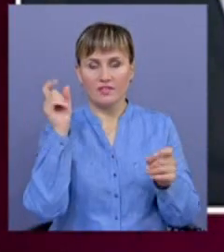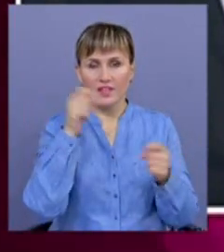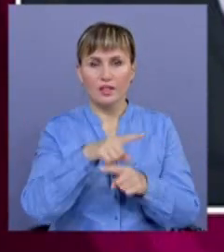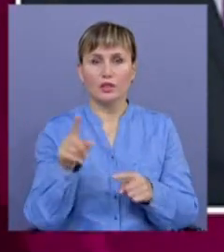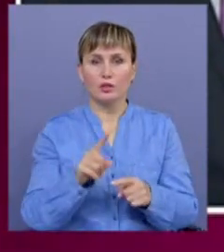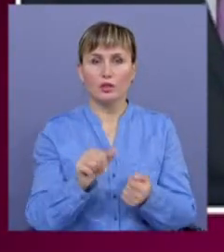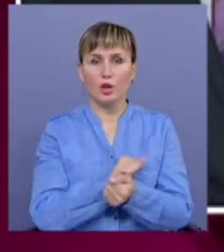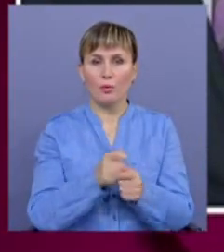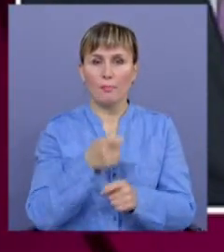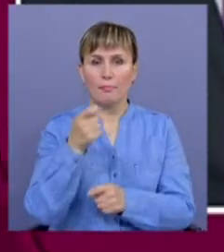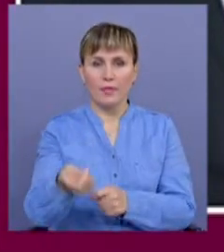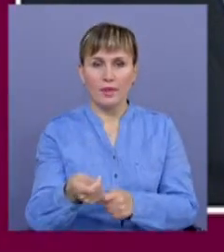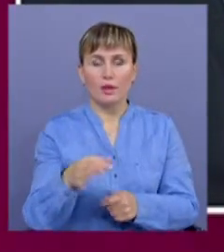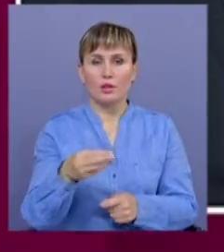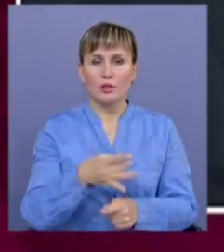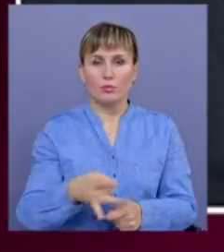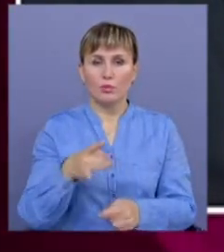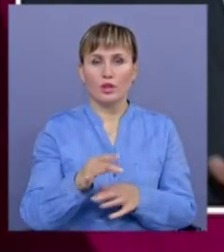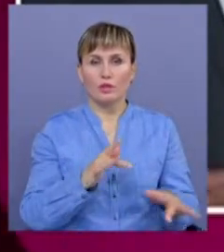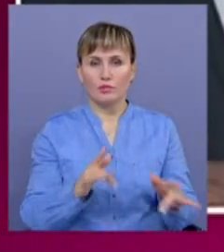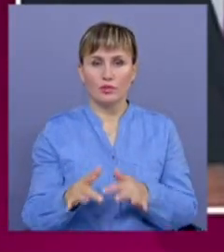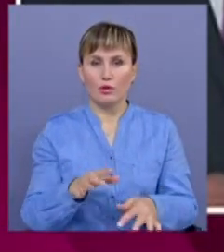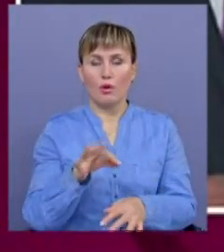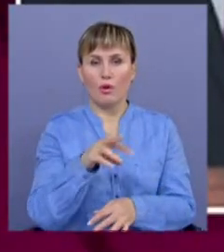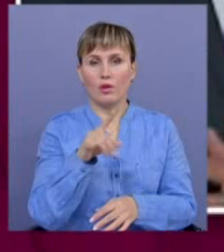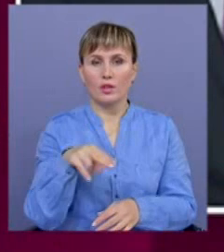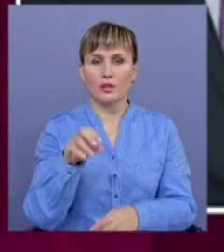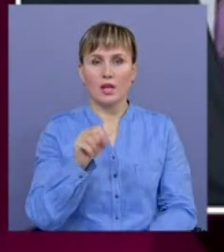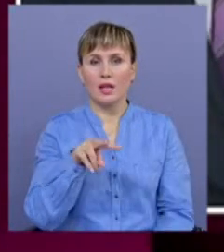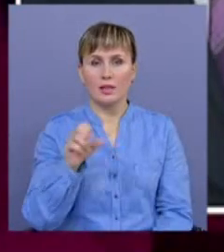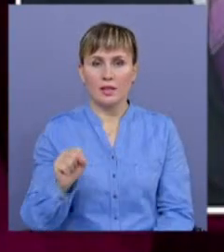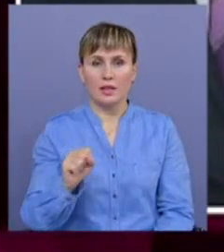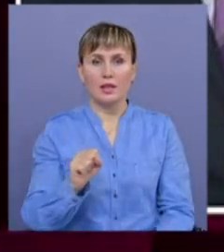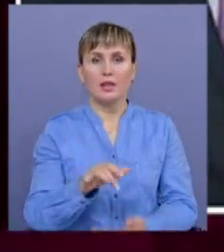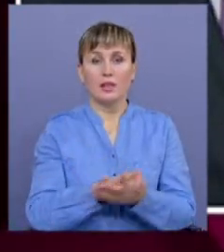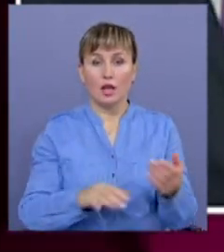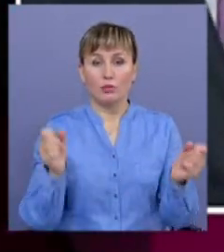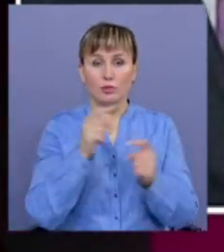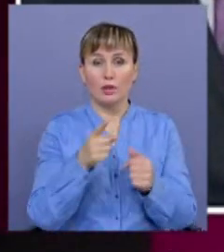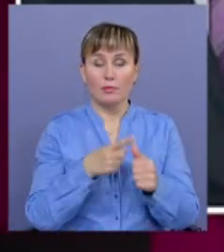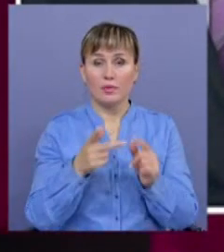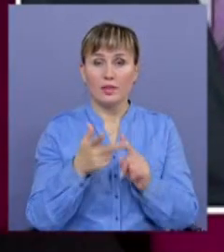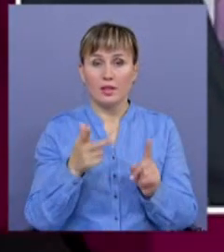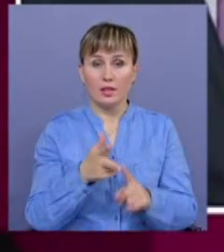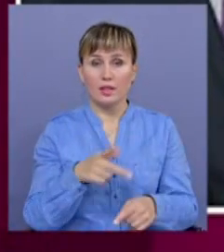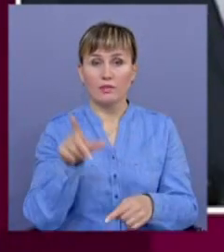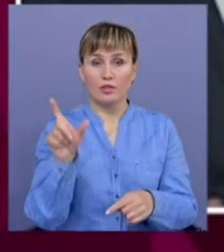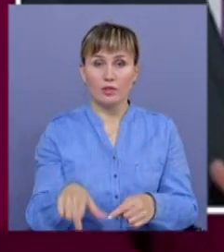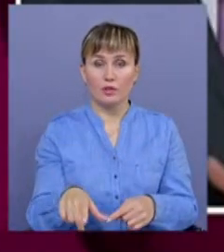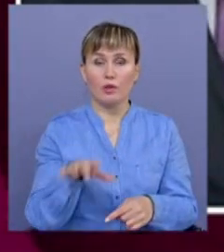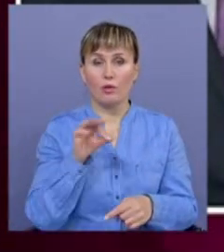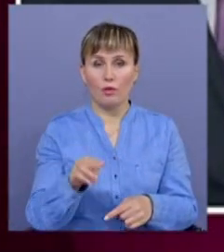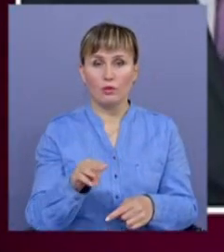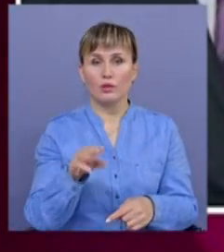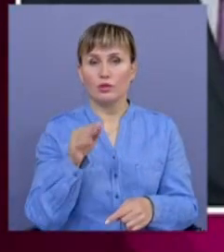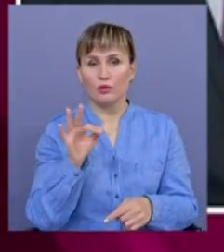подал документы кандидат от республиканского движения Олодала Крандара. В среду мы уже узнаем имя третьего претендента от